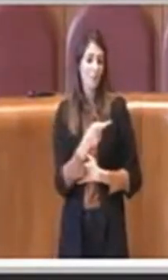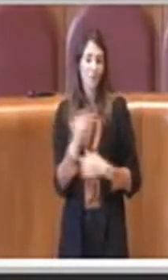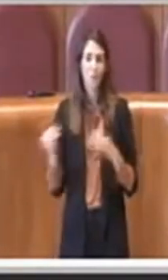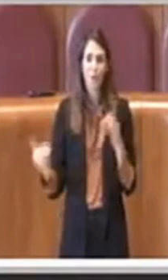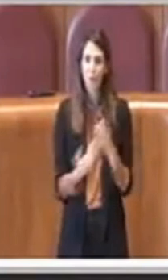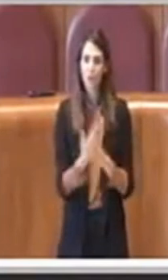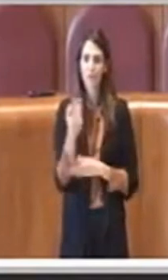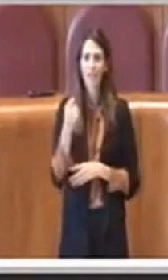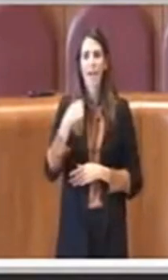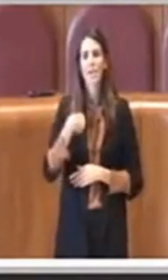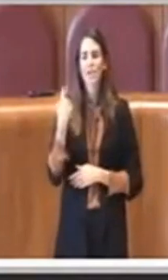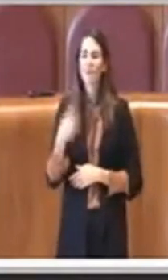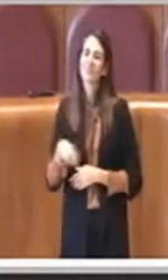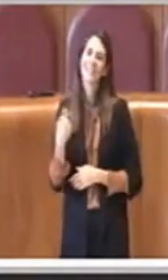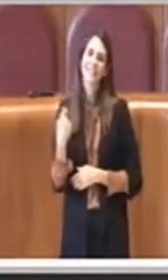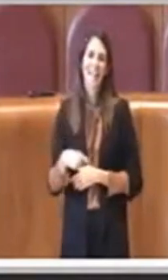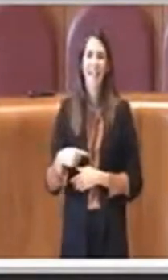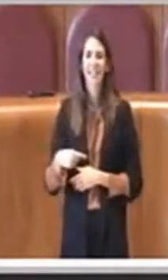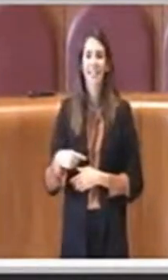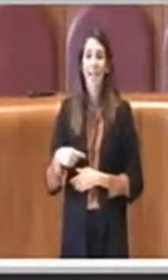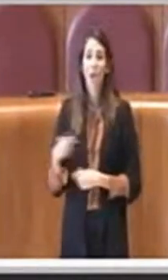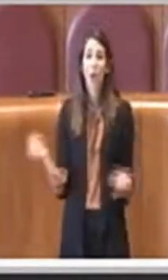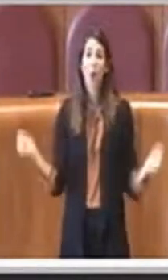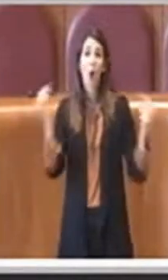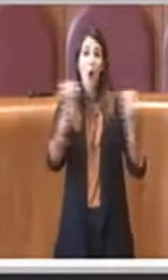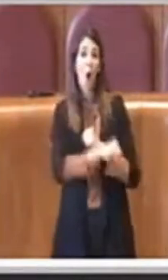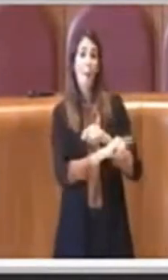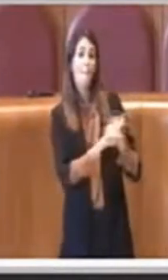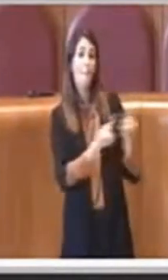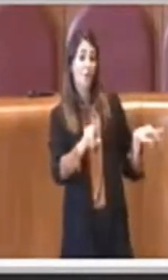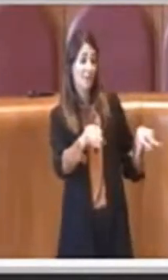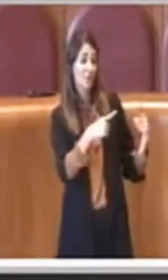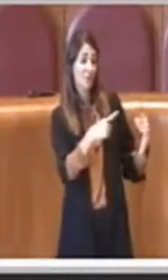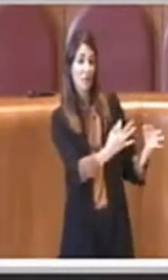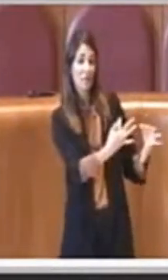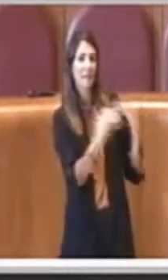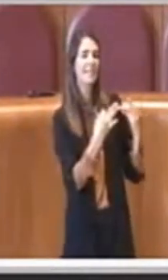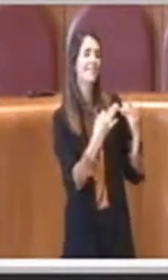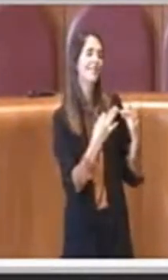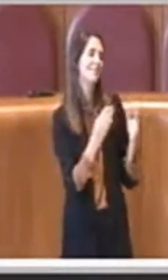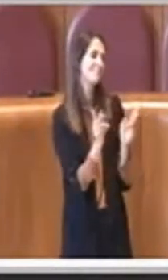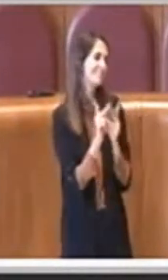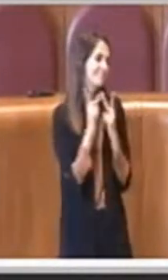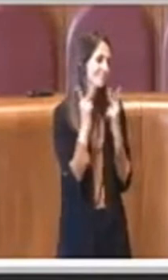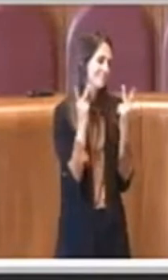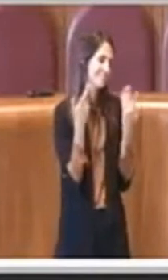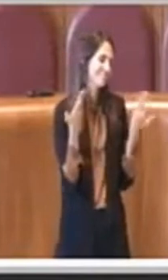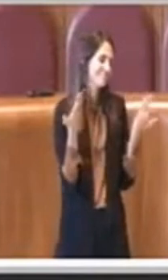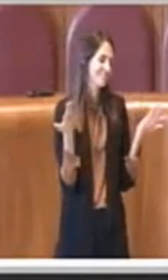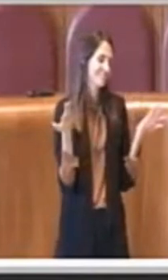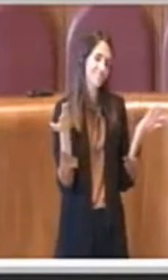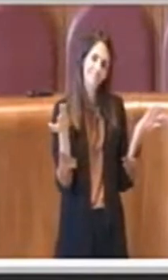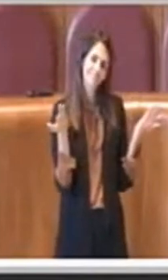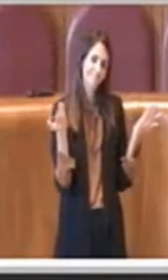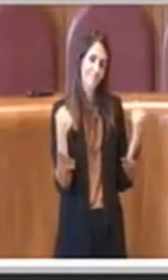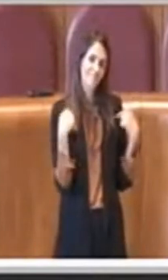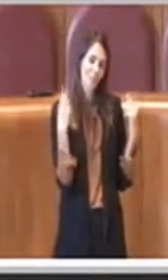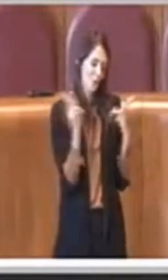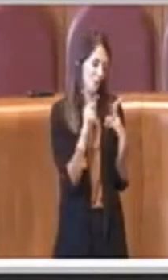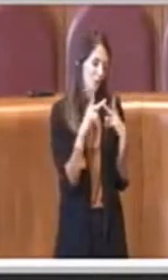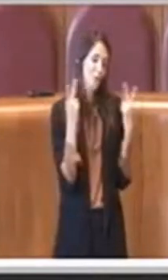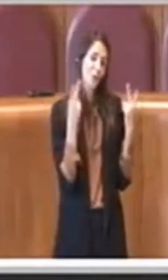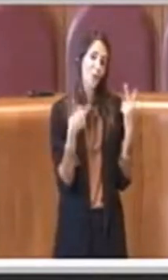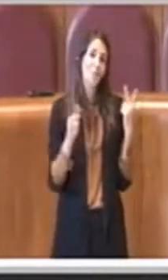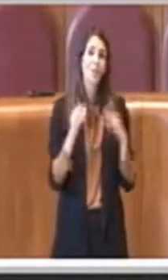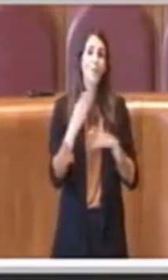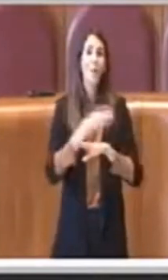sorrido, Presidente, alle critiche dell'opposizione. Sorrido per quale motivo? Perché il